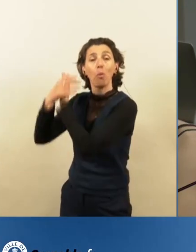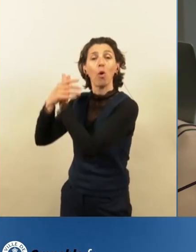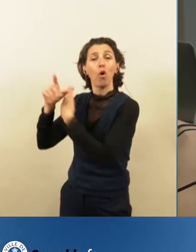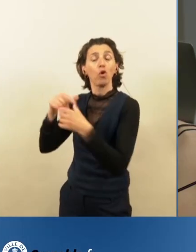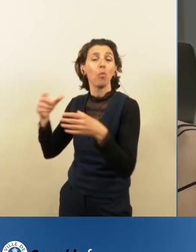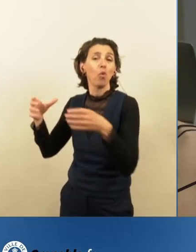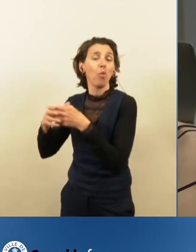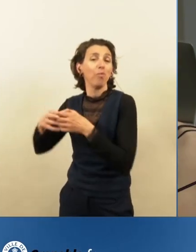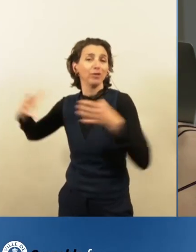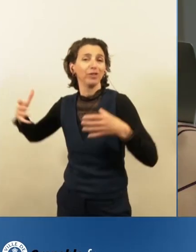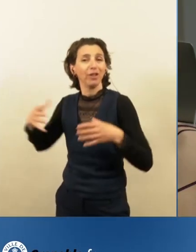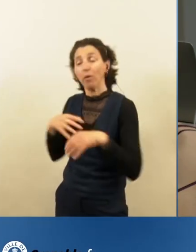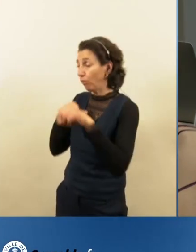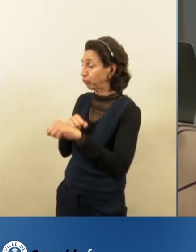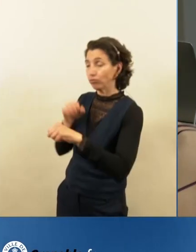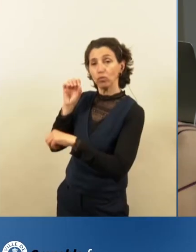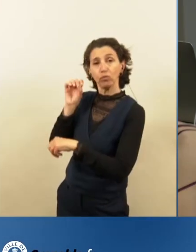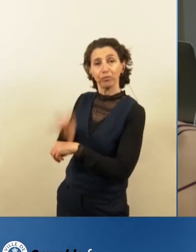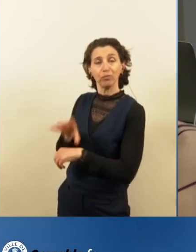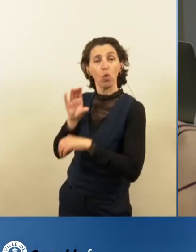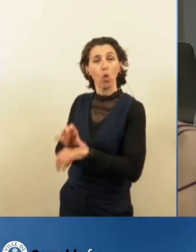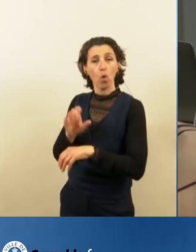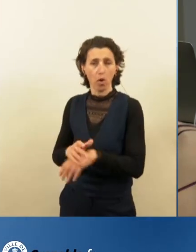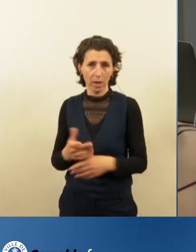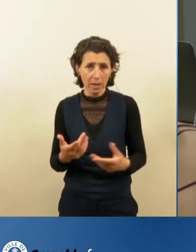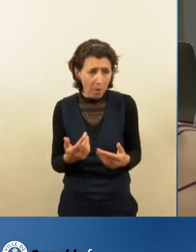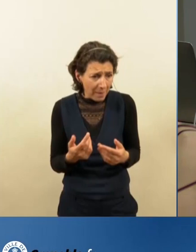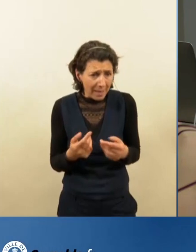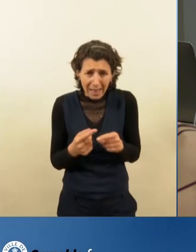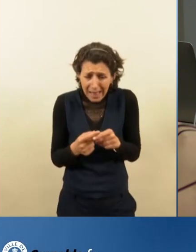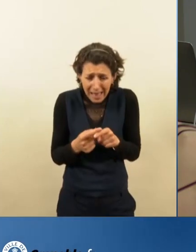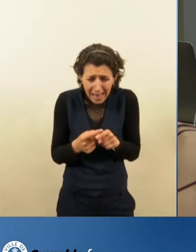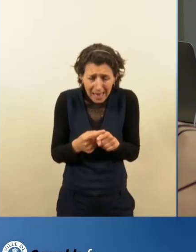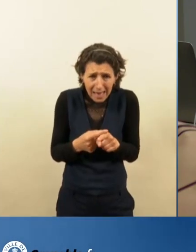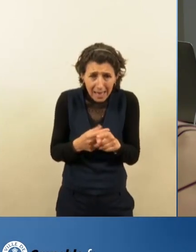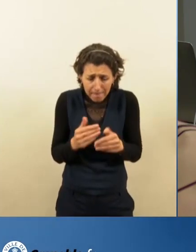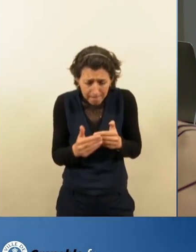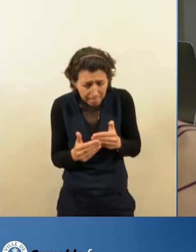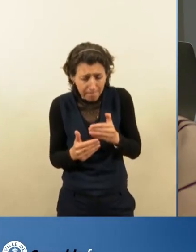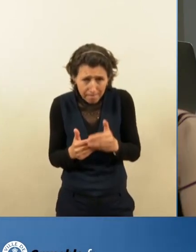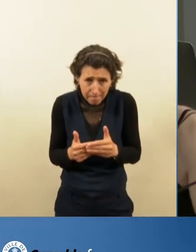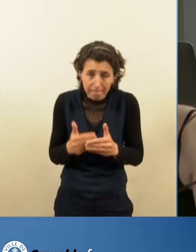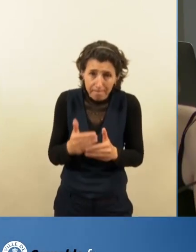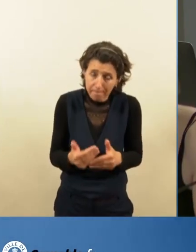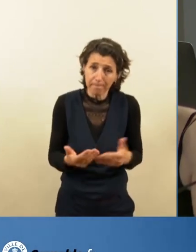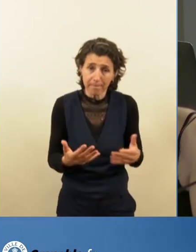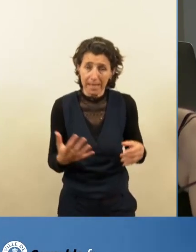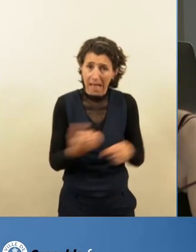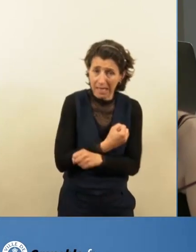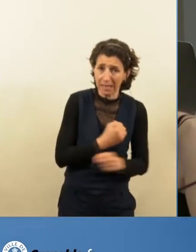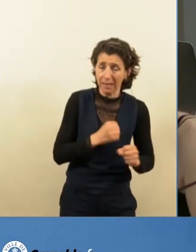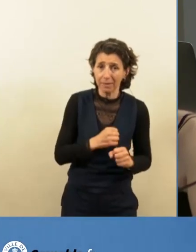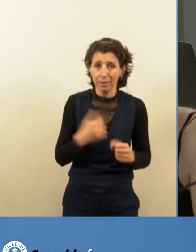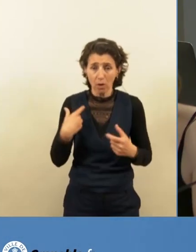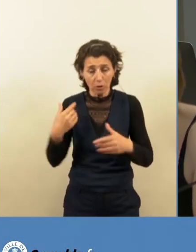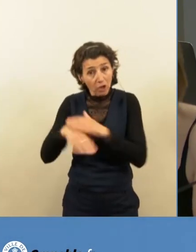quand même absolument incroyable au lieu de faire pierre à pierre jalon après jalon en essayant de négocier dans votre propre